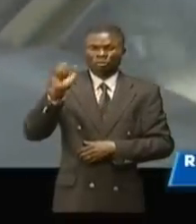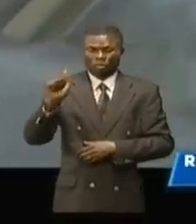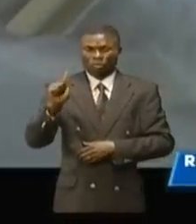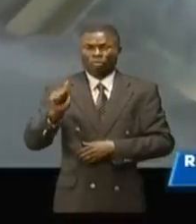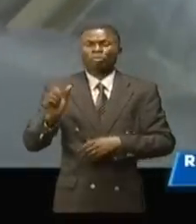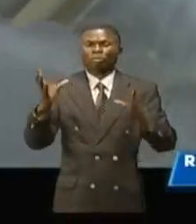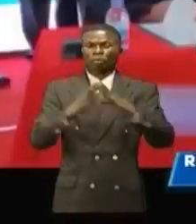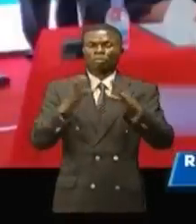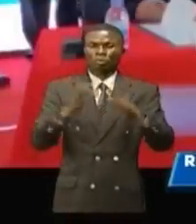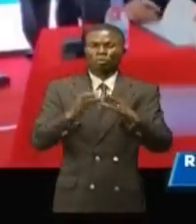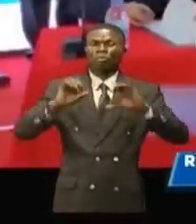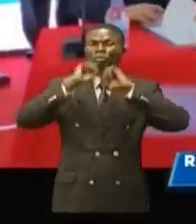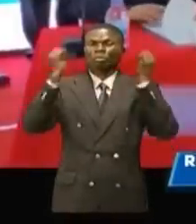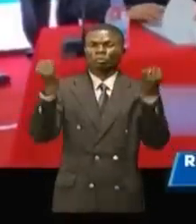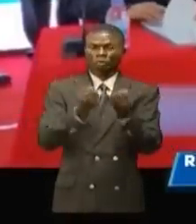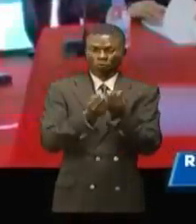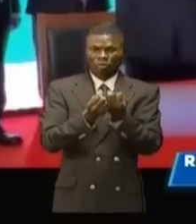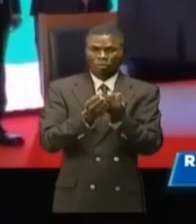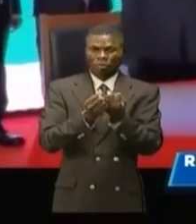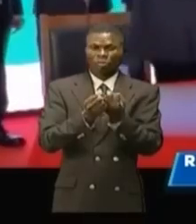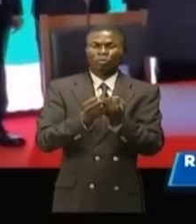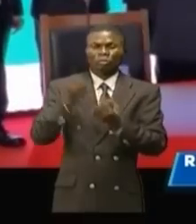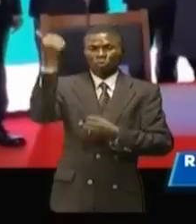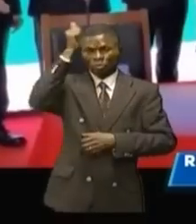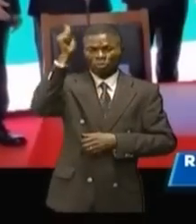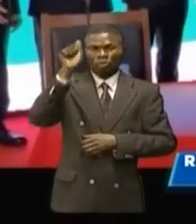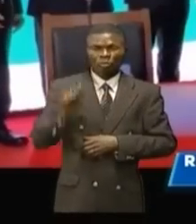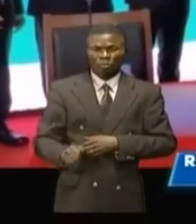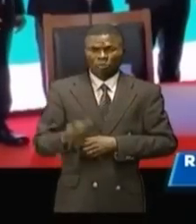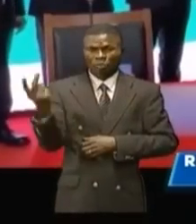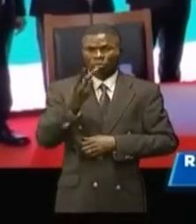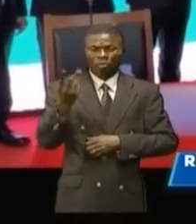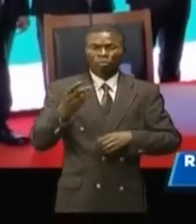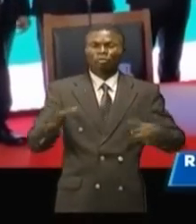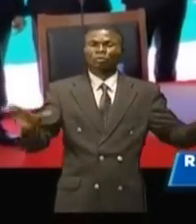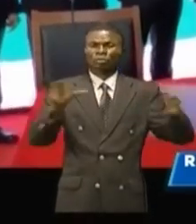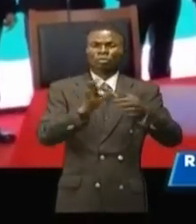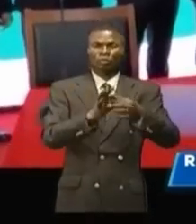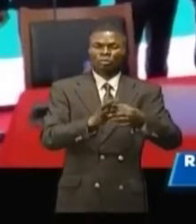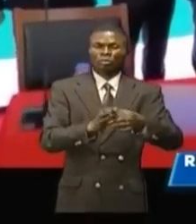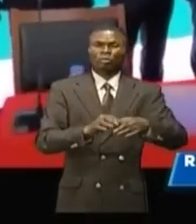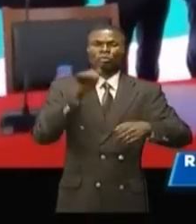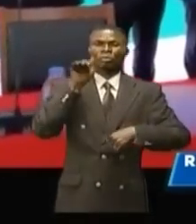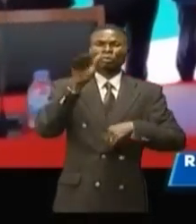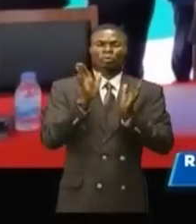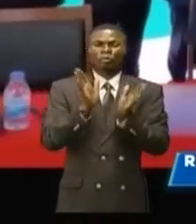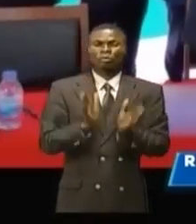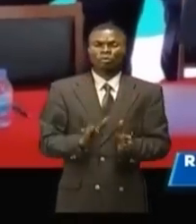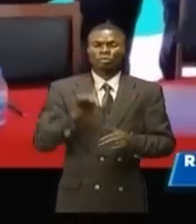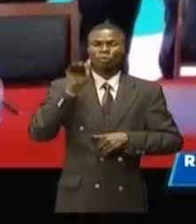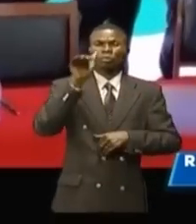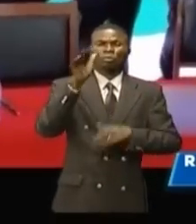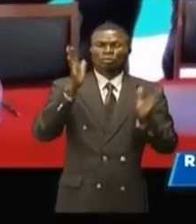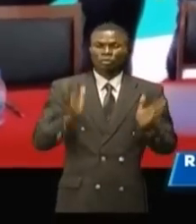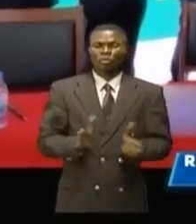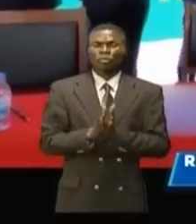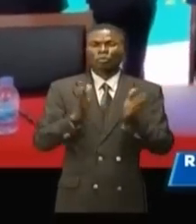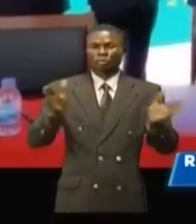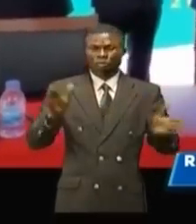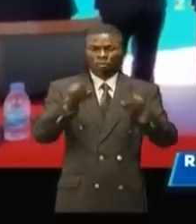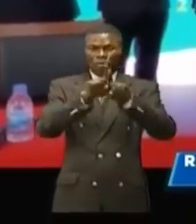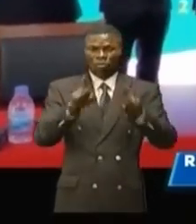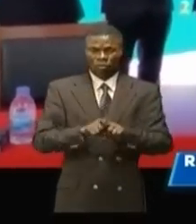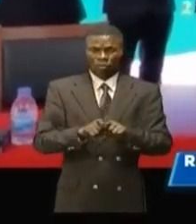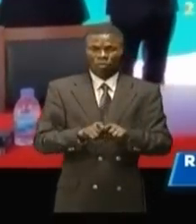partenariat avec la société Norin Mining, ces deux associés accompagnés du DG, DGA et PCA de la MIBA, ainsi que